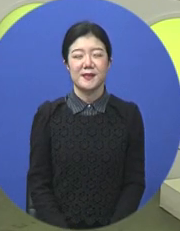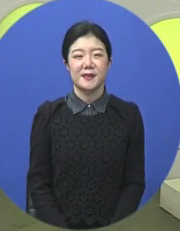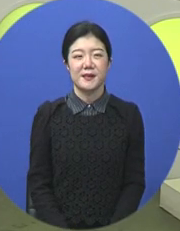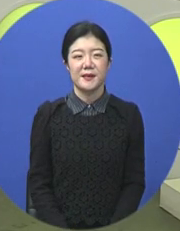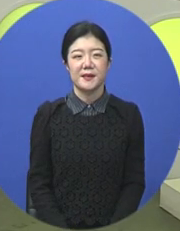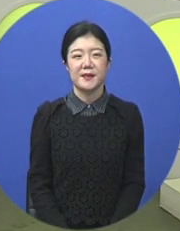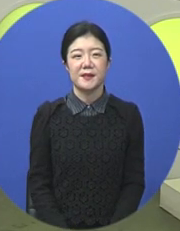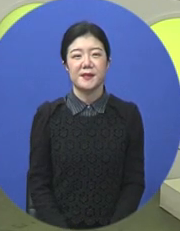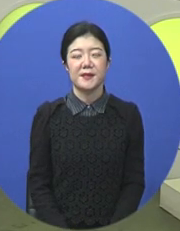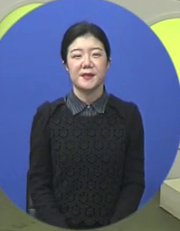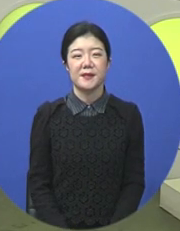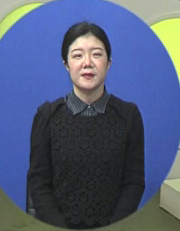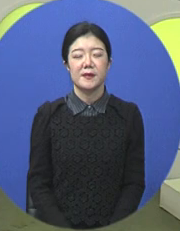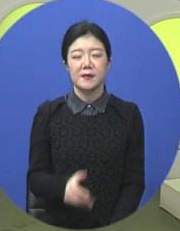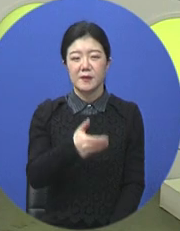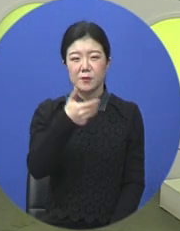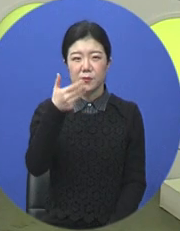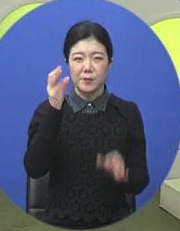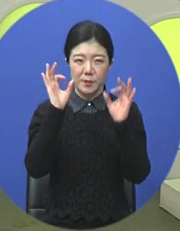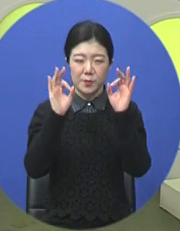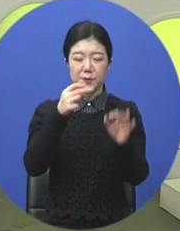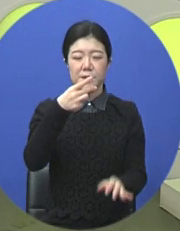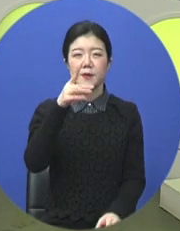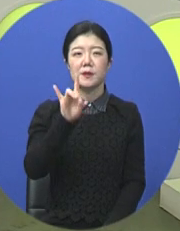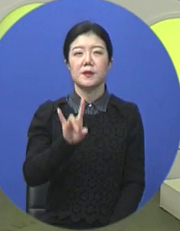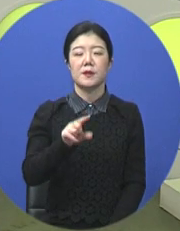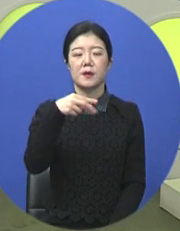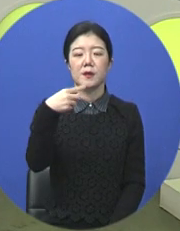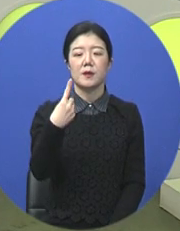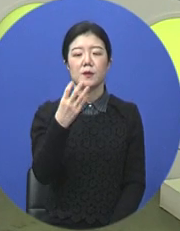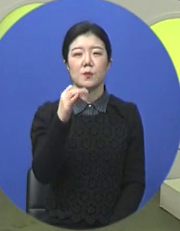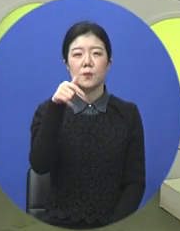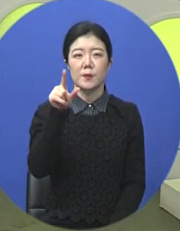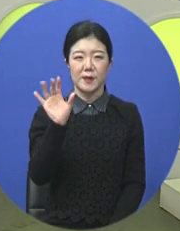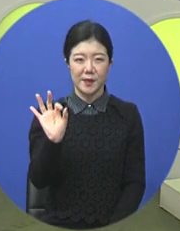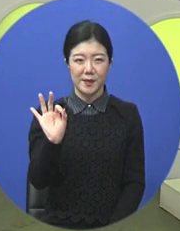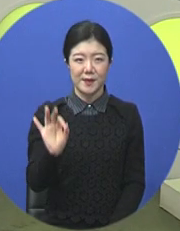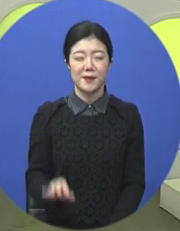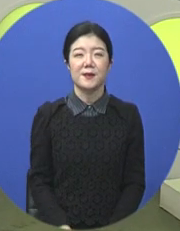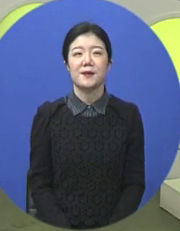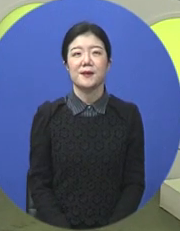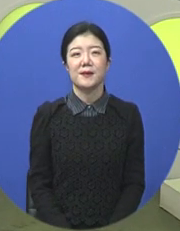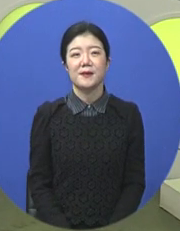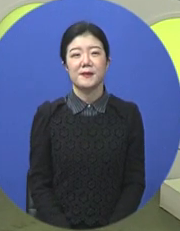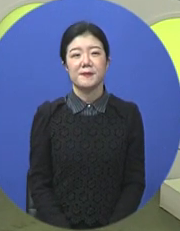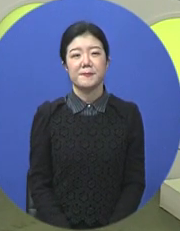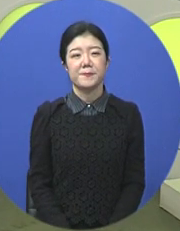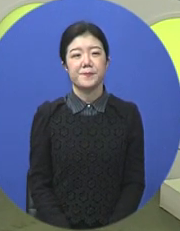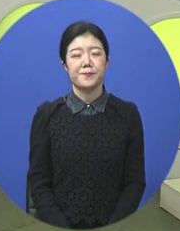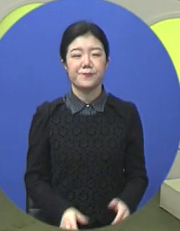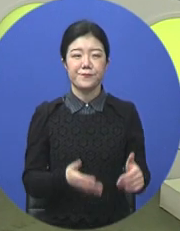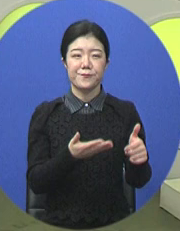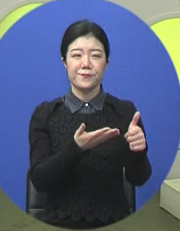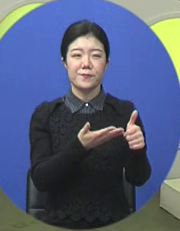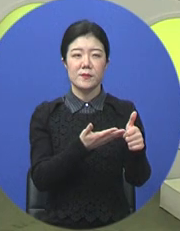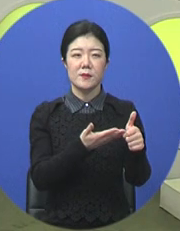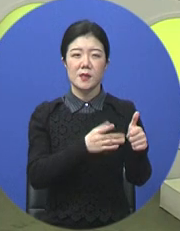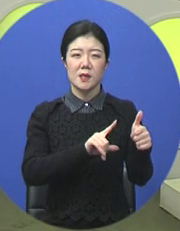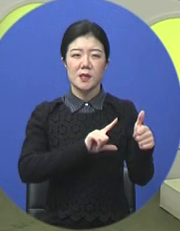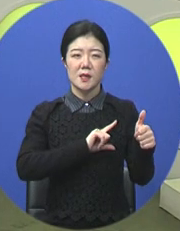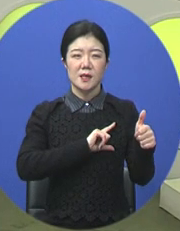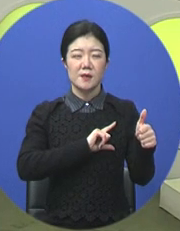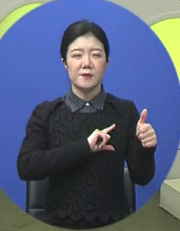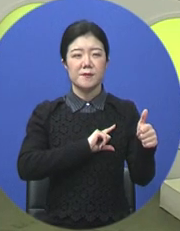4구 밀본 대동강 꿈에 본 데로 얘도 4 근데 아버님 전화